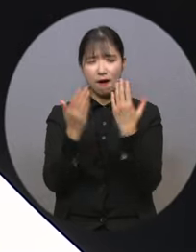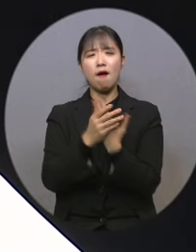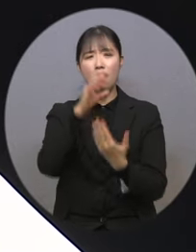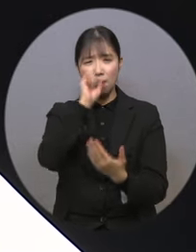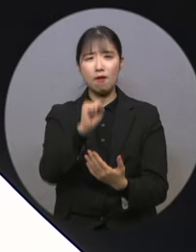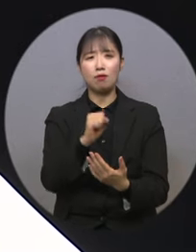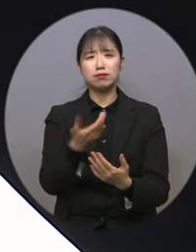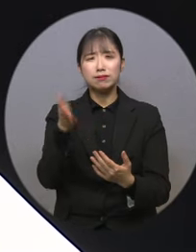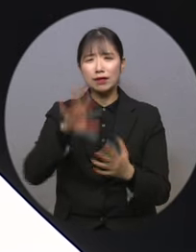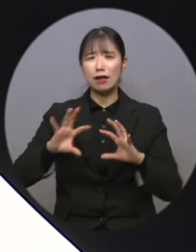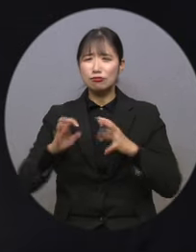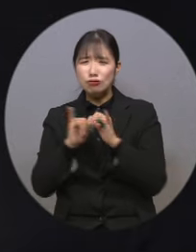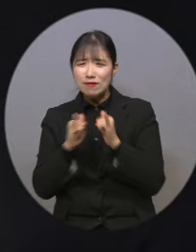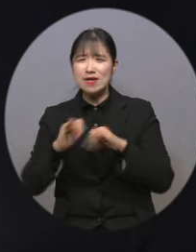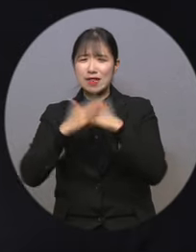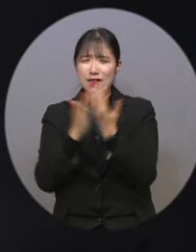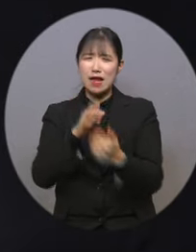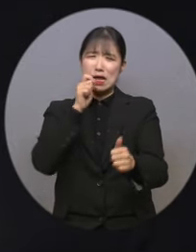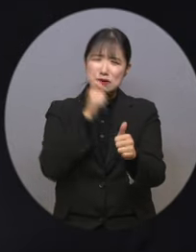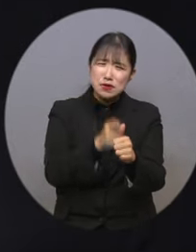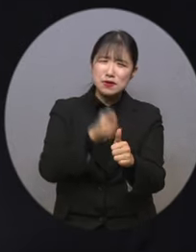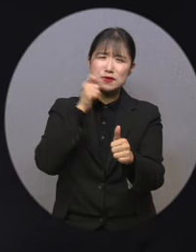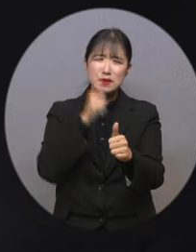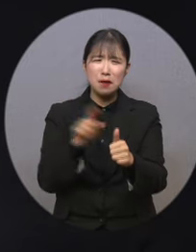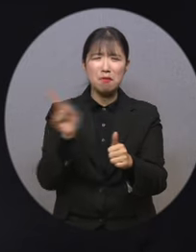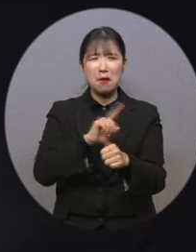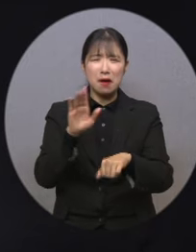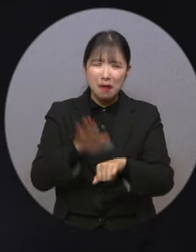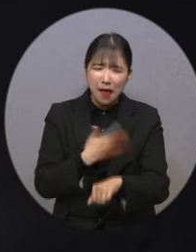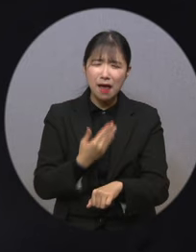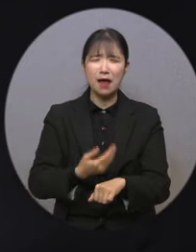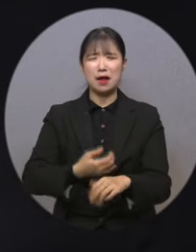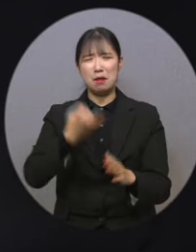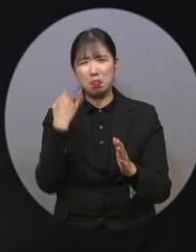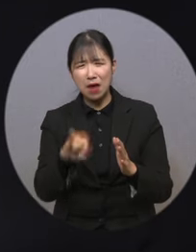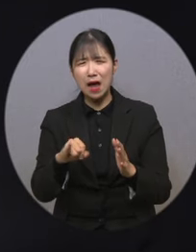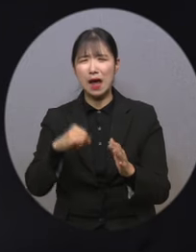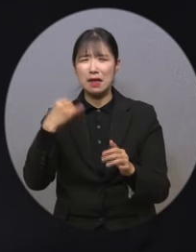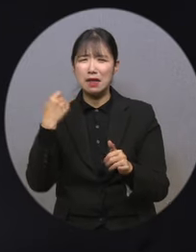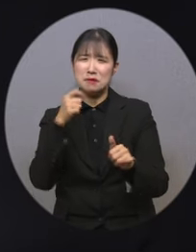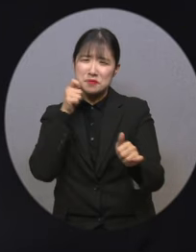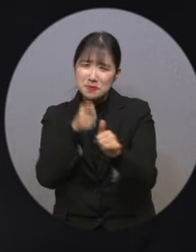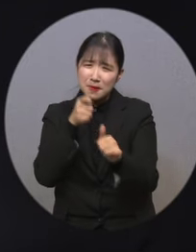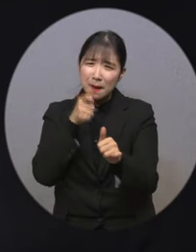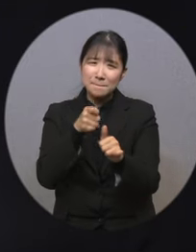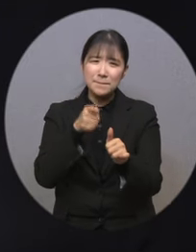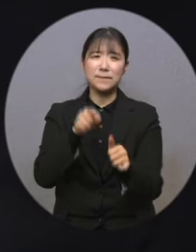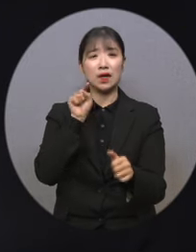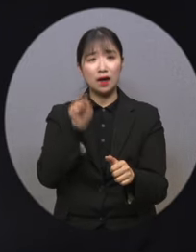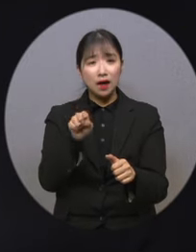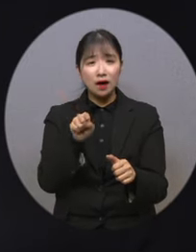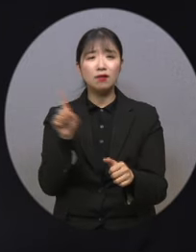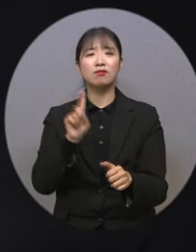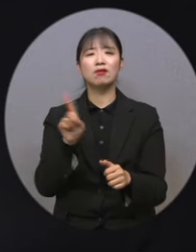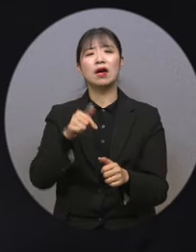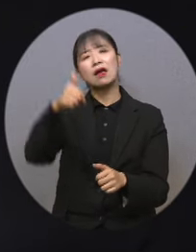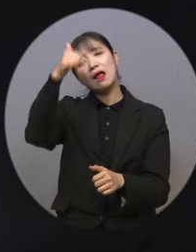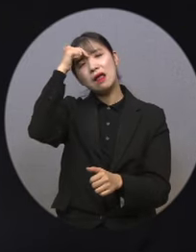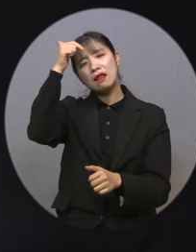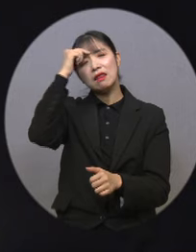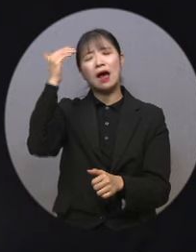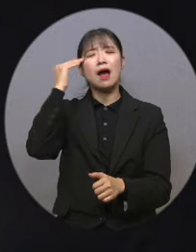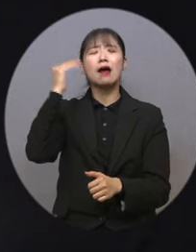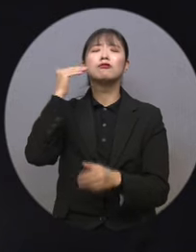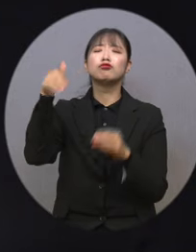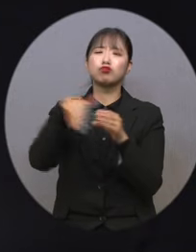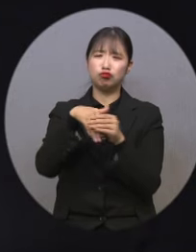근데 우리 국민들은 그거 다 현미경 들이대고 뭐가 위조됐다 뭐가 어떻다 그걸 샀는데 그거는 솔직히 옛날 우리